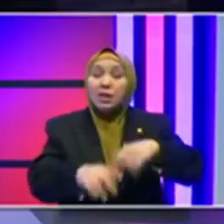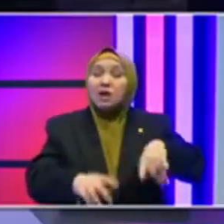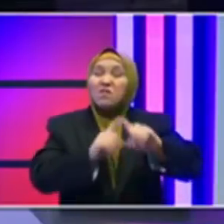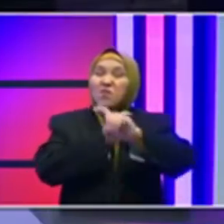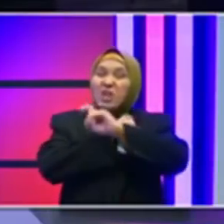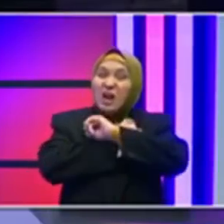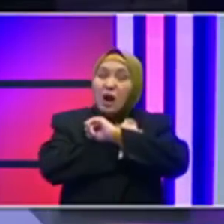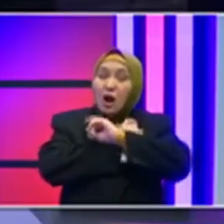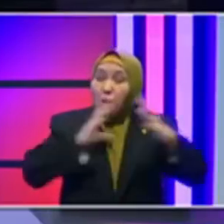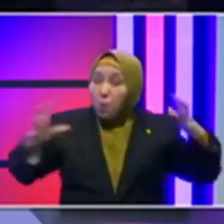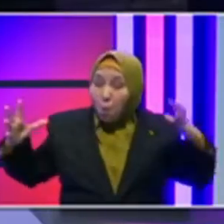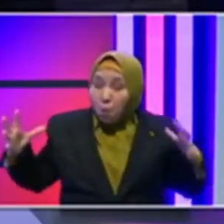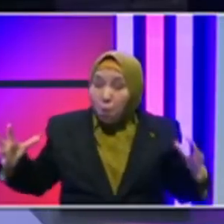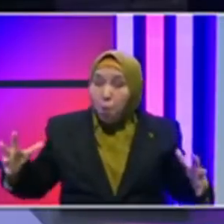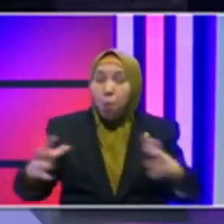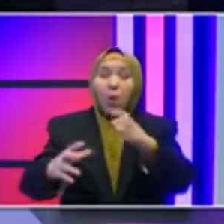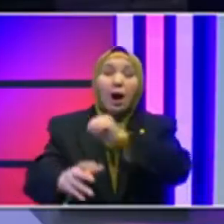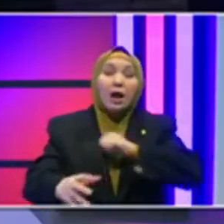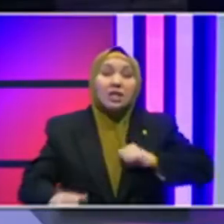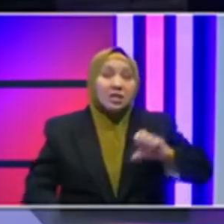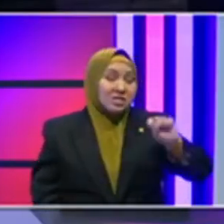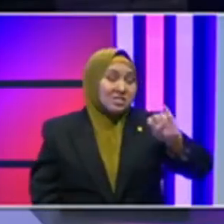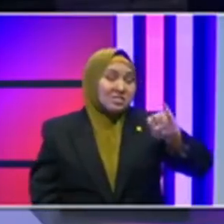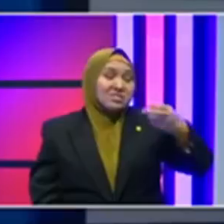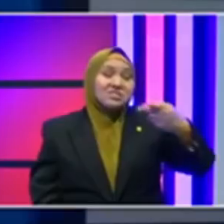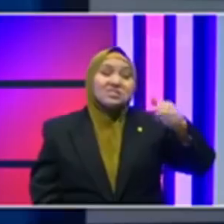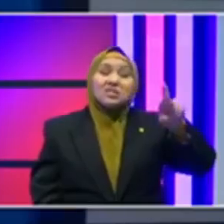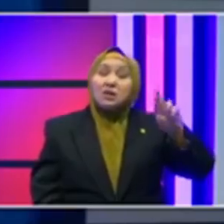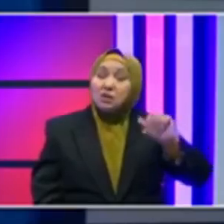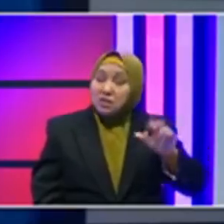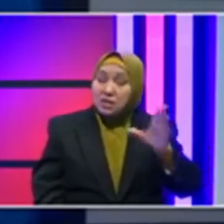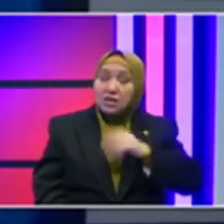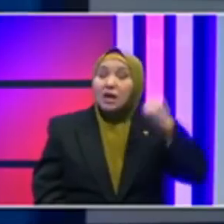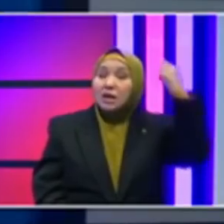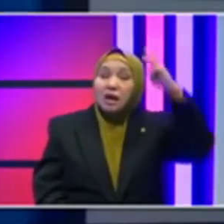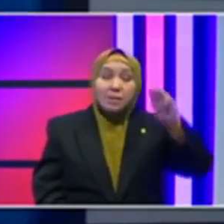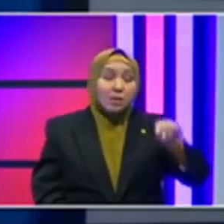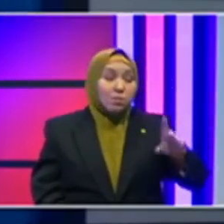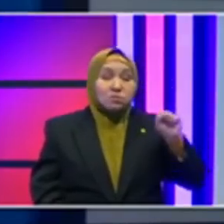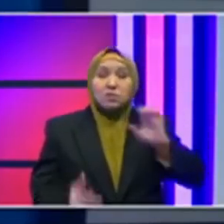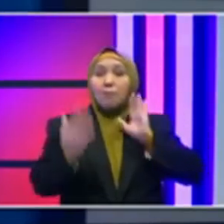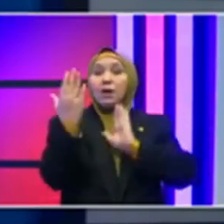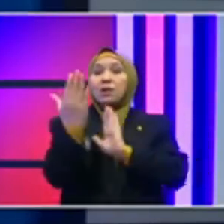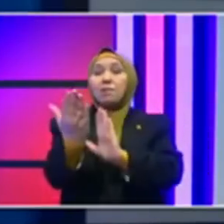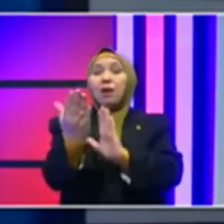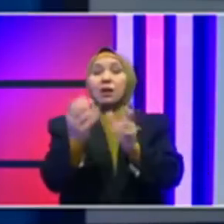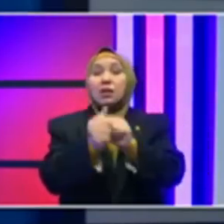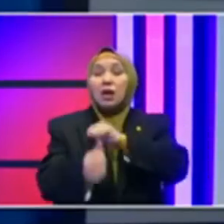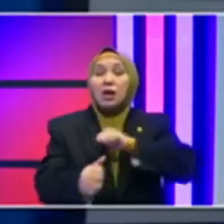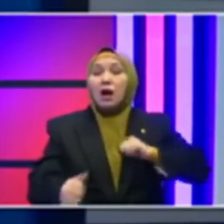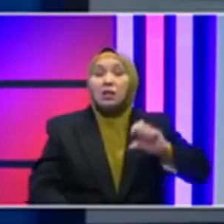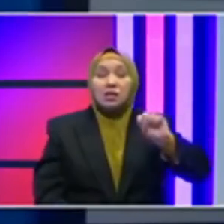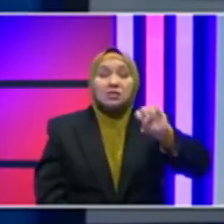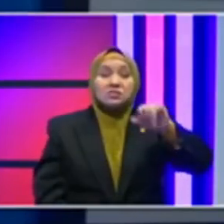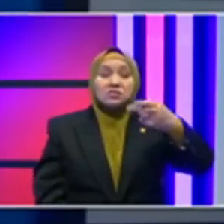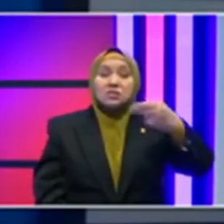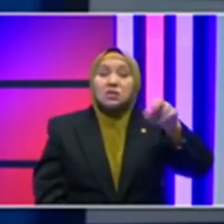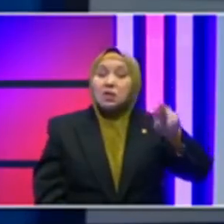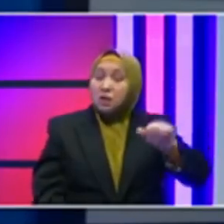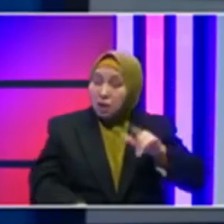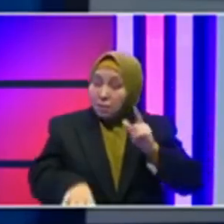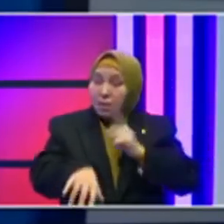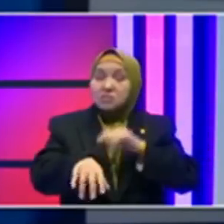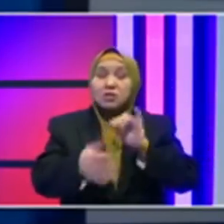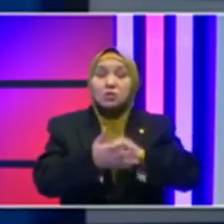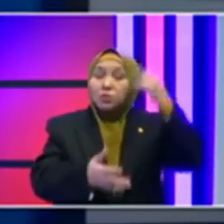menghimpunkan ahli sihirnya dan Nabi Musa Alaihissalam berdepan dengan mereka Maka ketika itulah Nabi